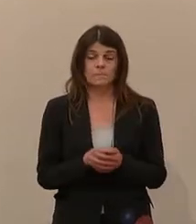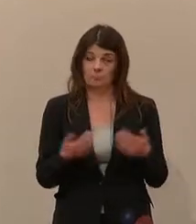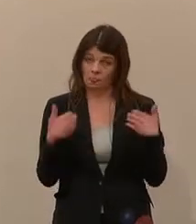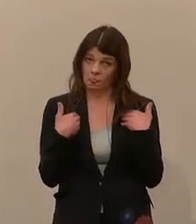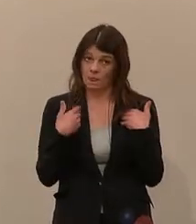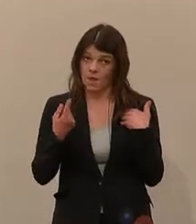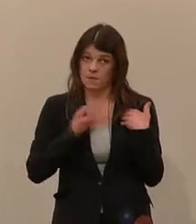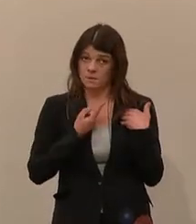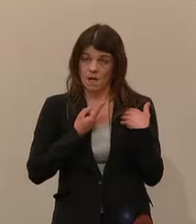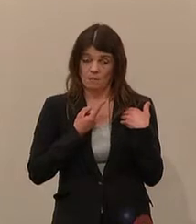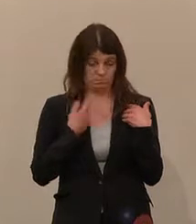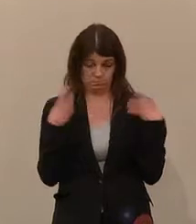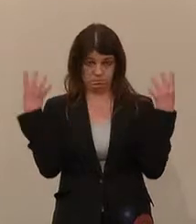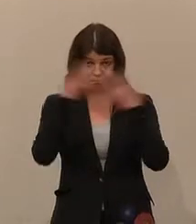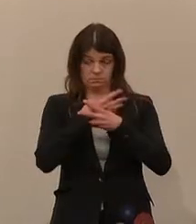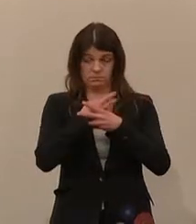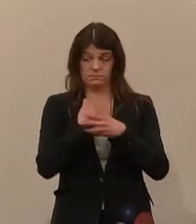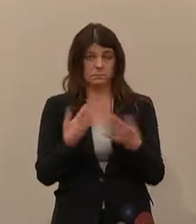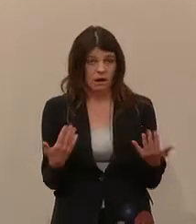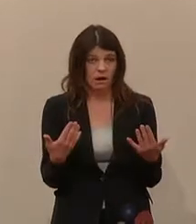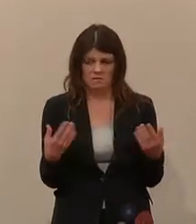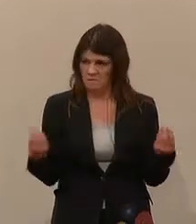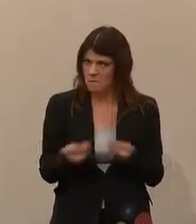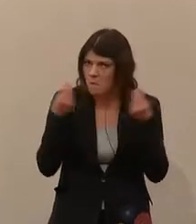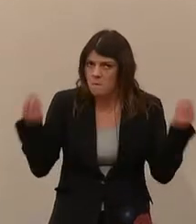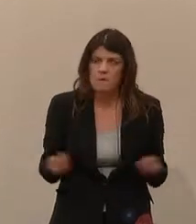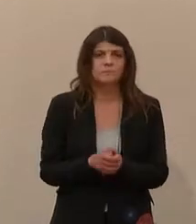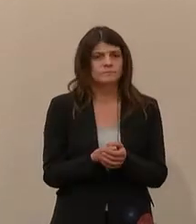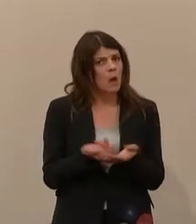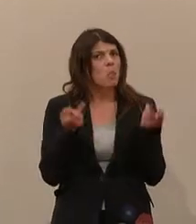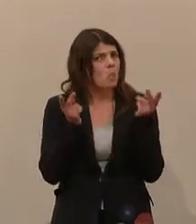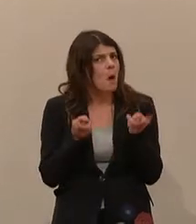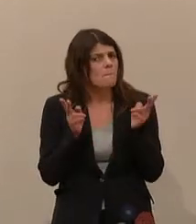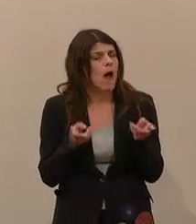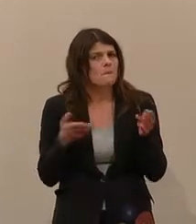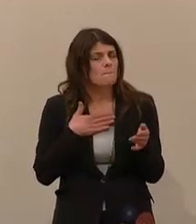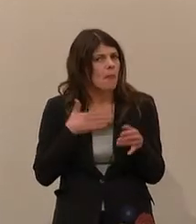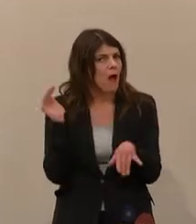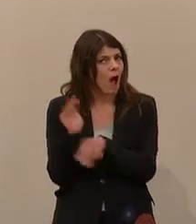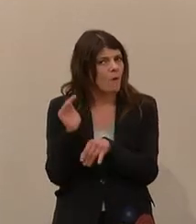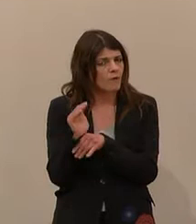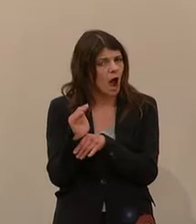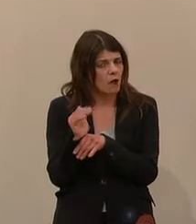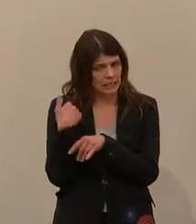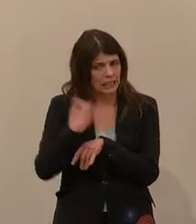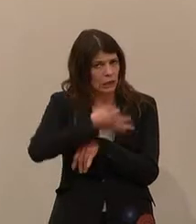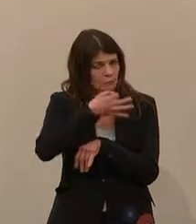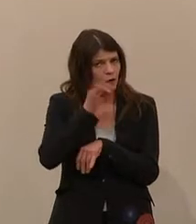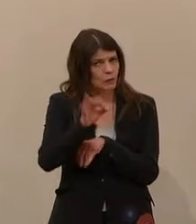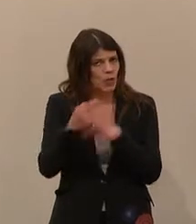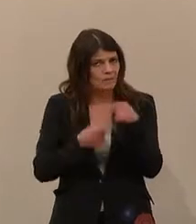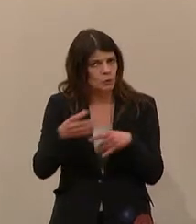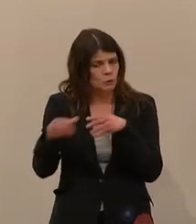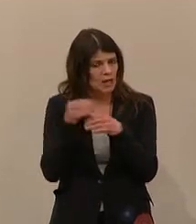bin total aus dem Konzept jetzt gekommen. Weil eigentlich wäre es ja meine Aufgabe als Sprecher für